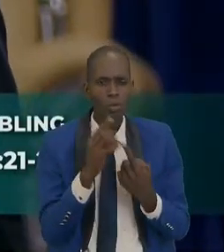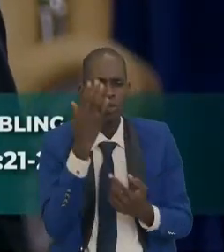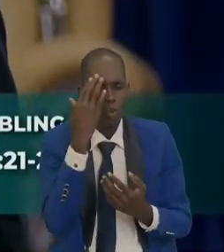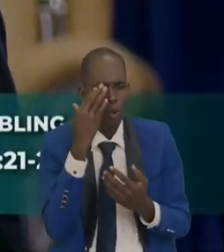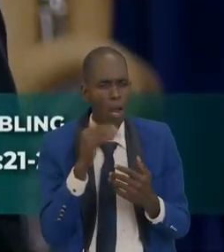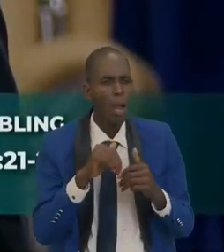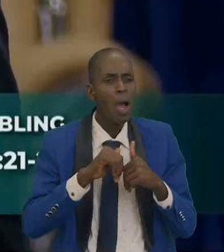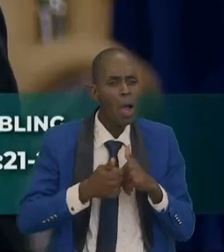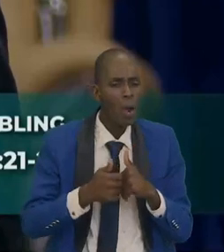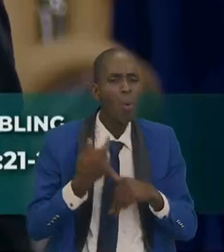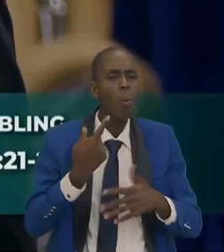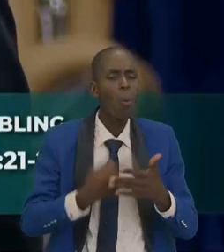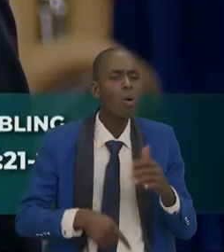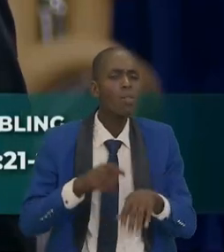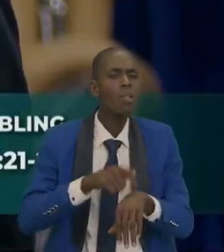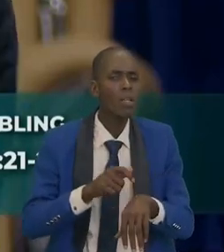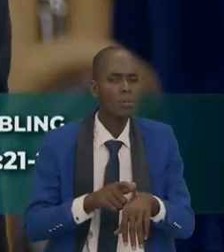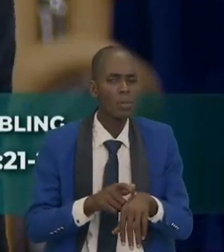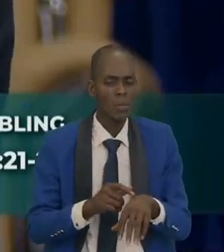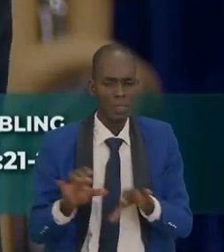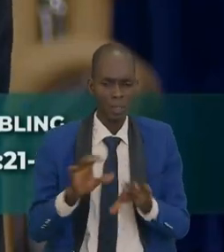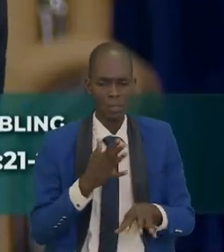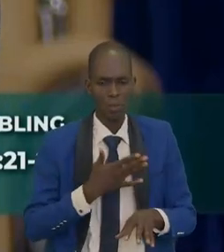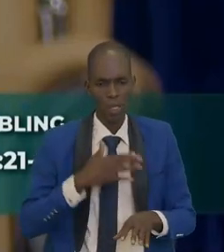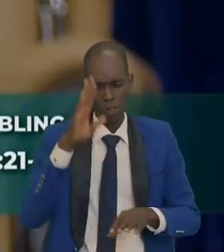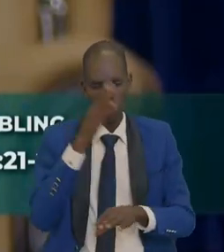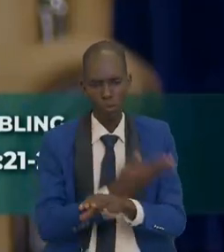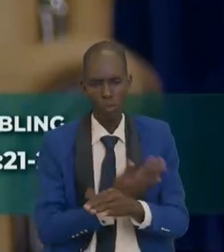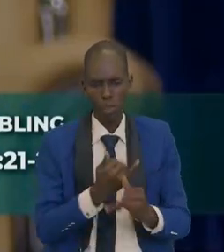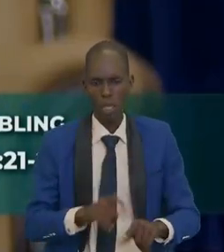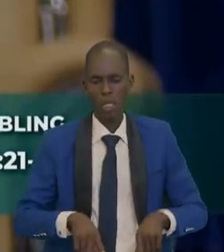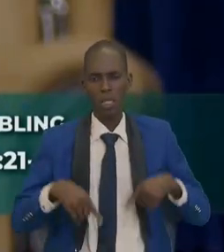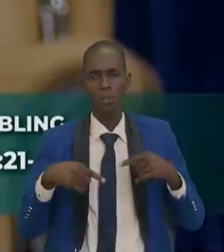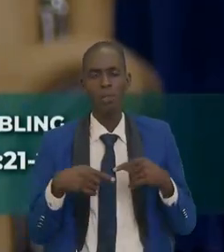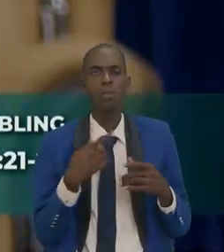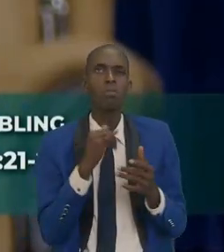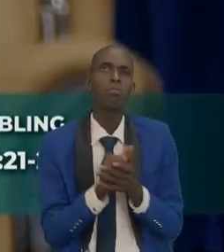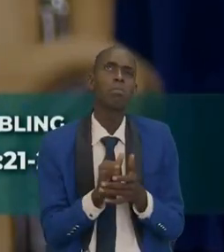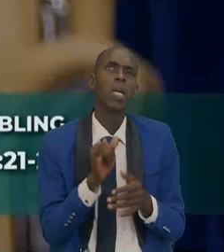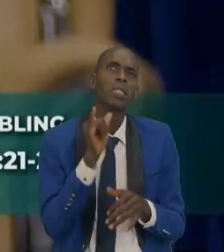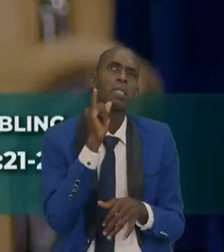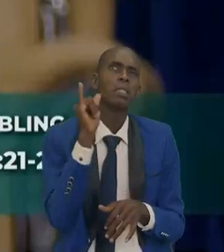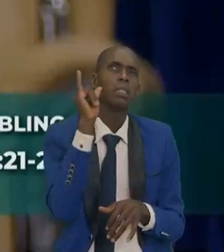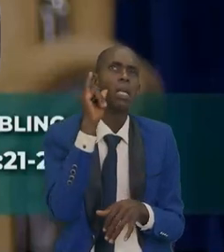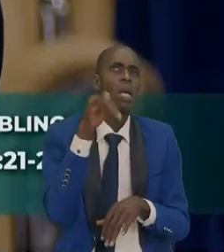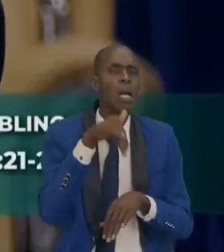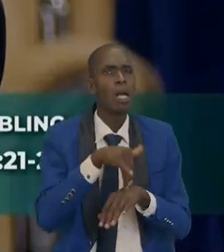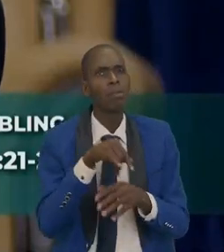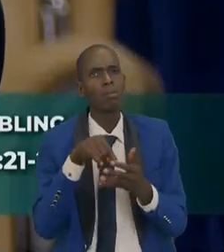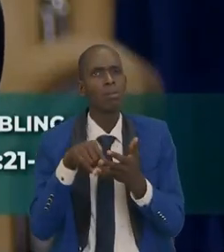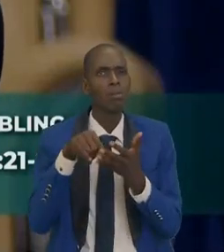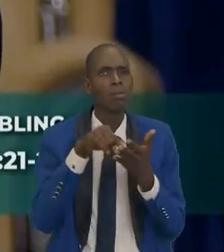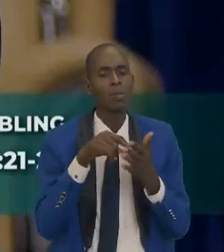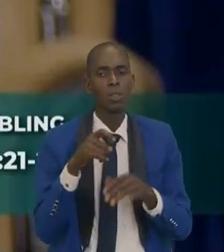À quelle heure? À quelle heure mon fils est revenu à la vie? Il a dit hier, à telle heure.